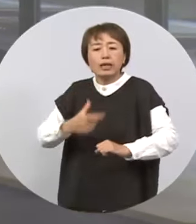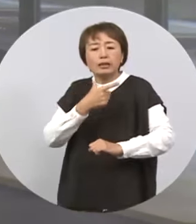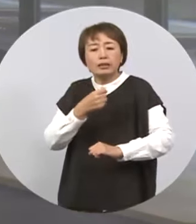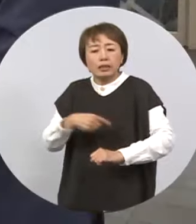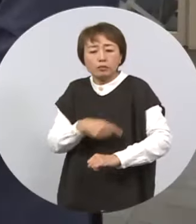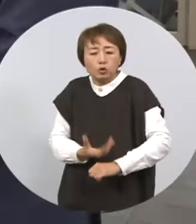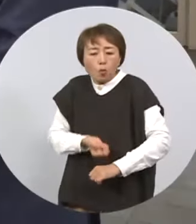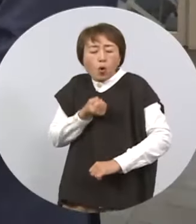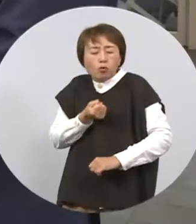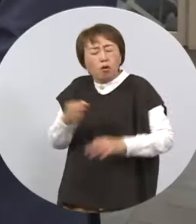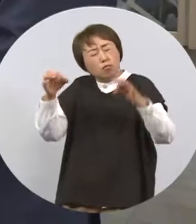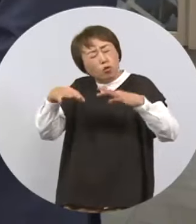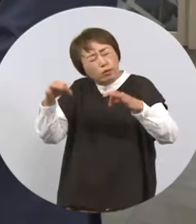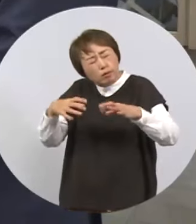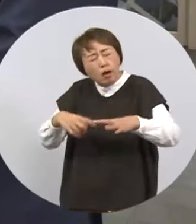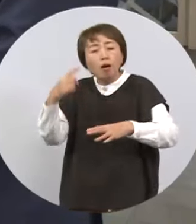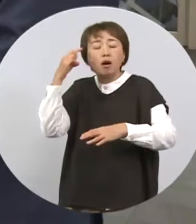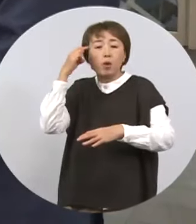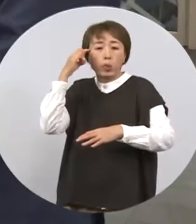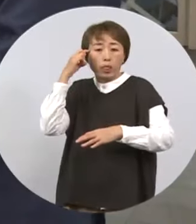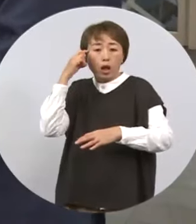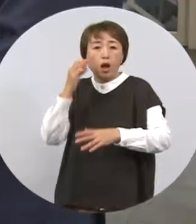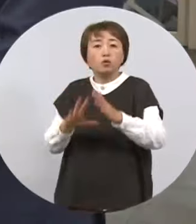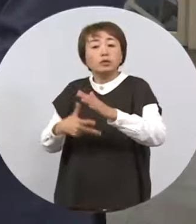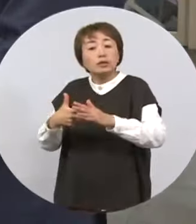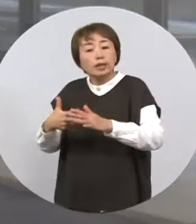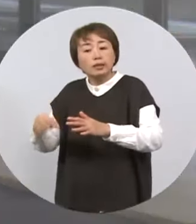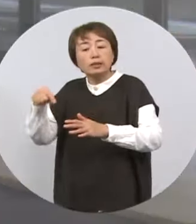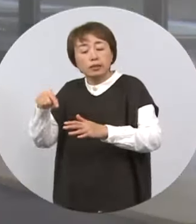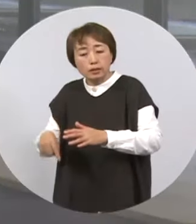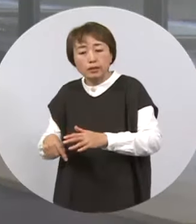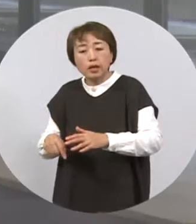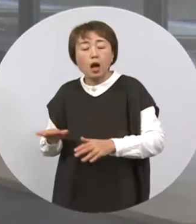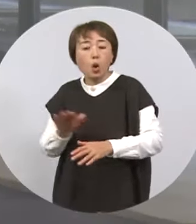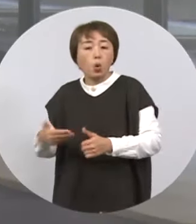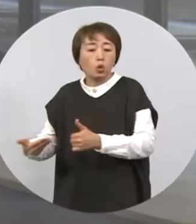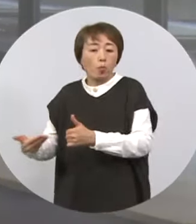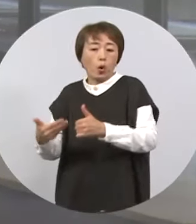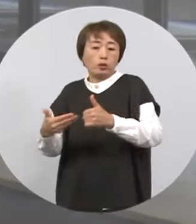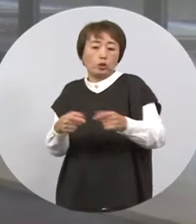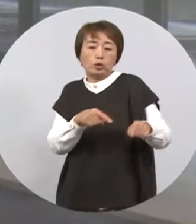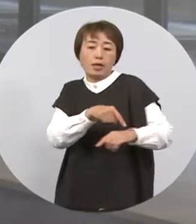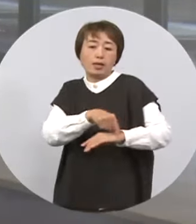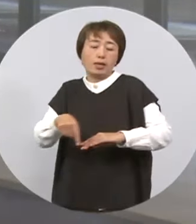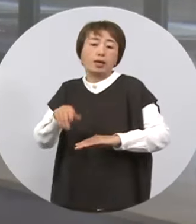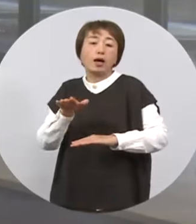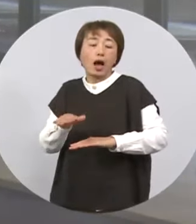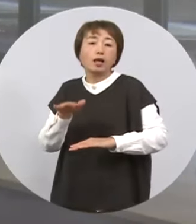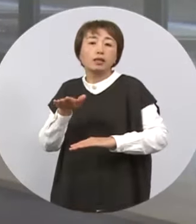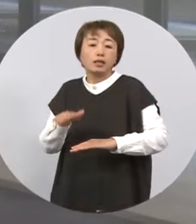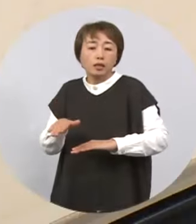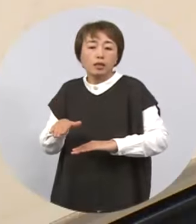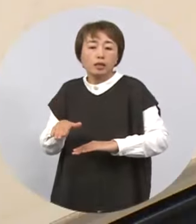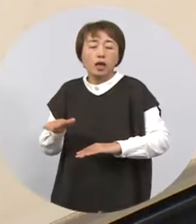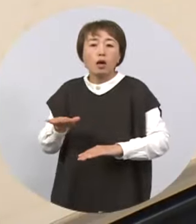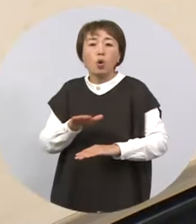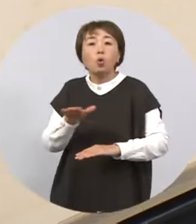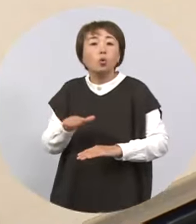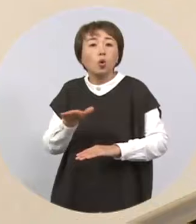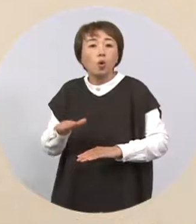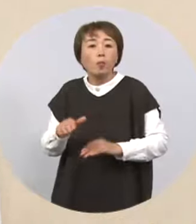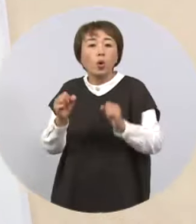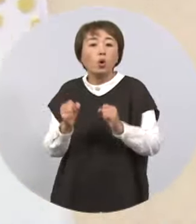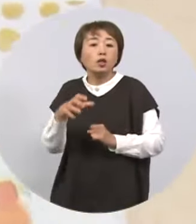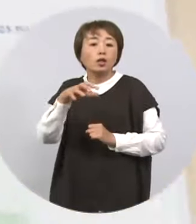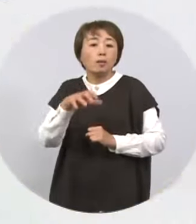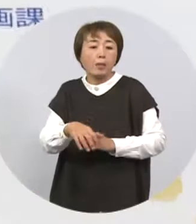に、藤沢市の共育計画というので子どもの居場所が求められてるってことが分かったので、じゃあそれを掛け